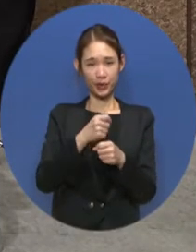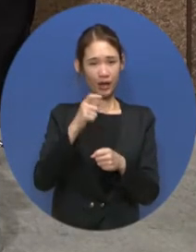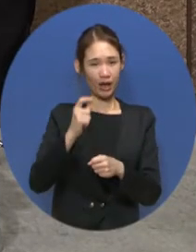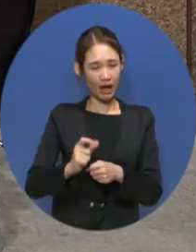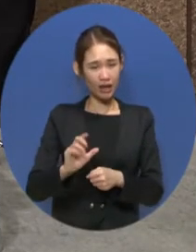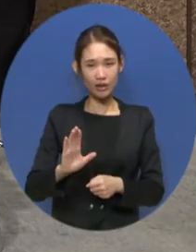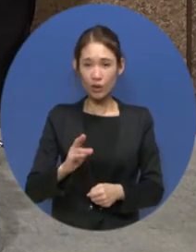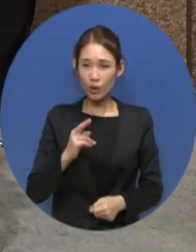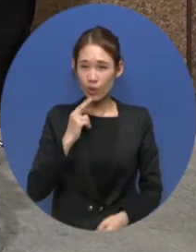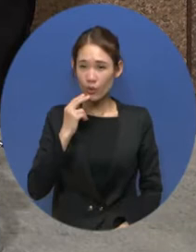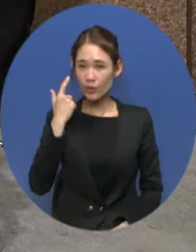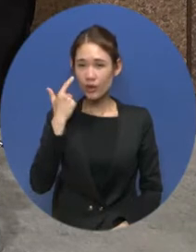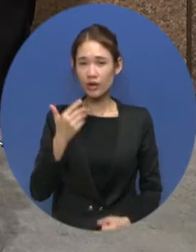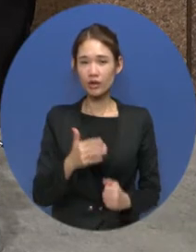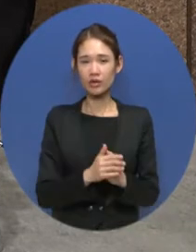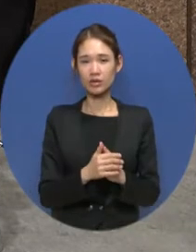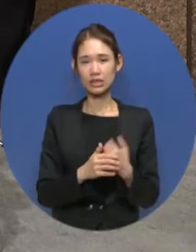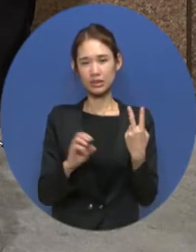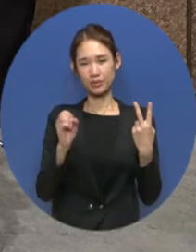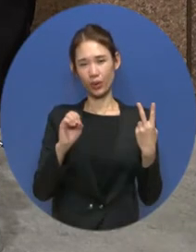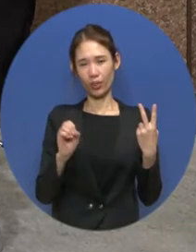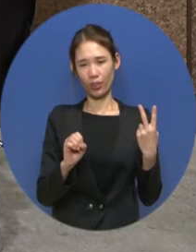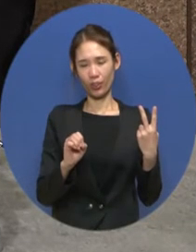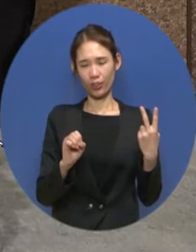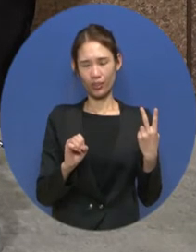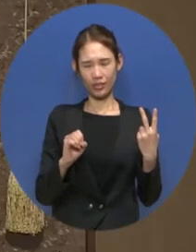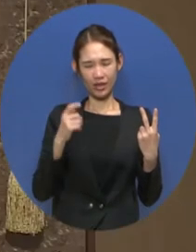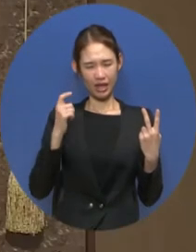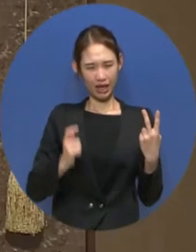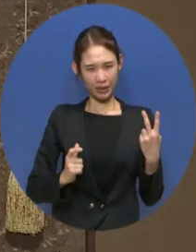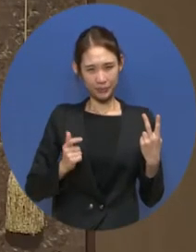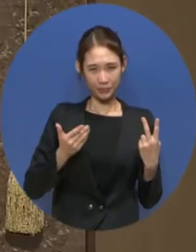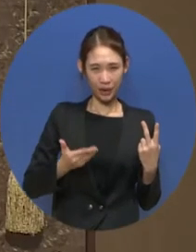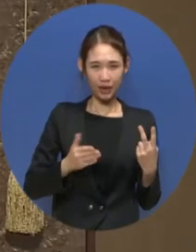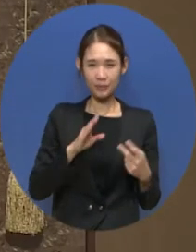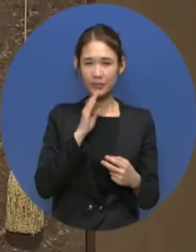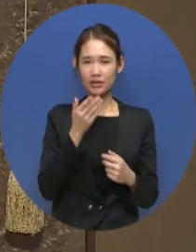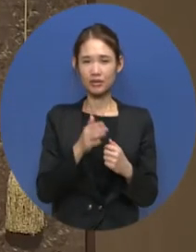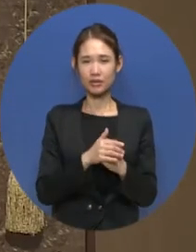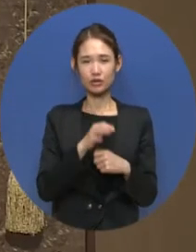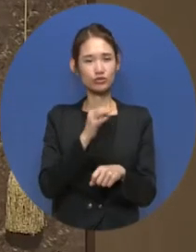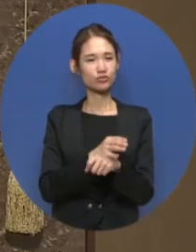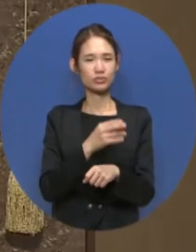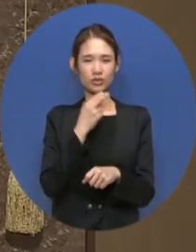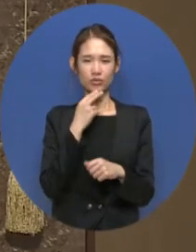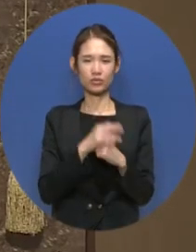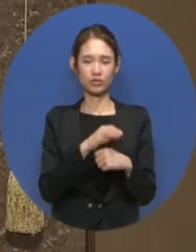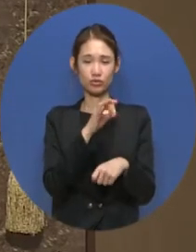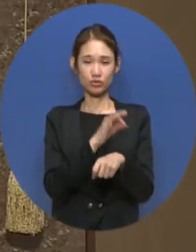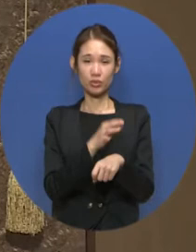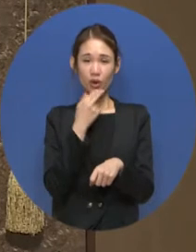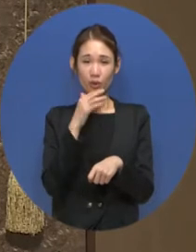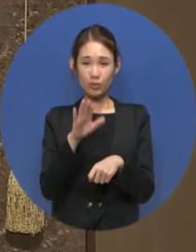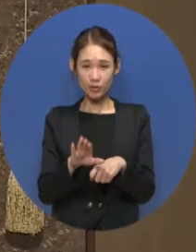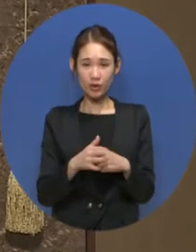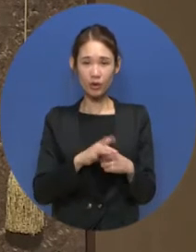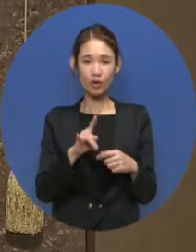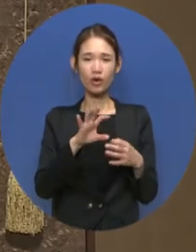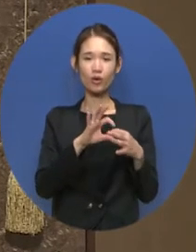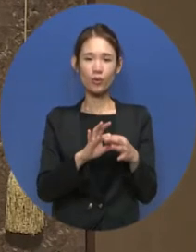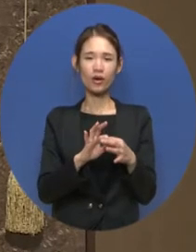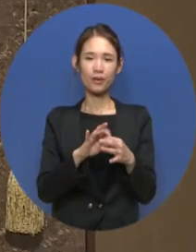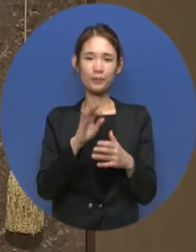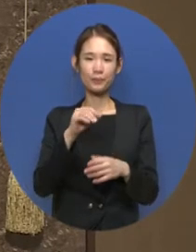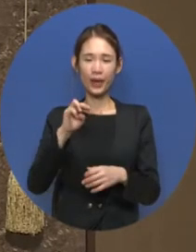강제성은 없는 건가요? 1%가 거의 강제성임에도 불구하고 구매를 하지 않고 있는 거죠. 근데 구매를 하지 않아도 거기에 대한 페널티가